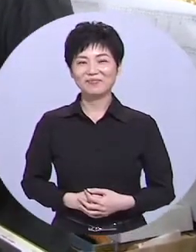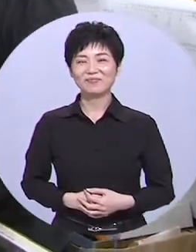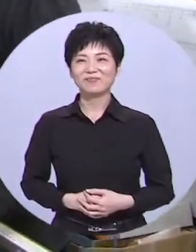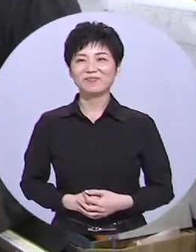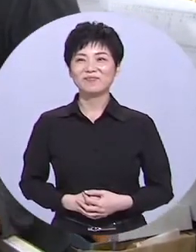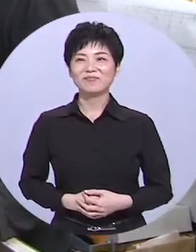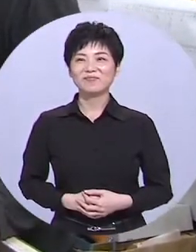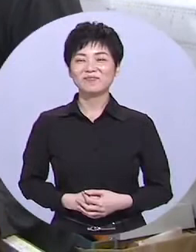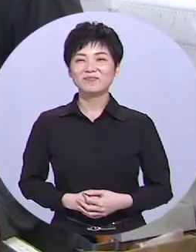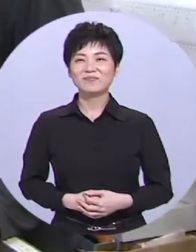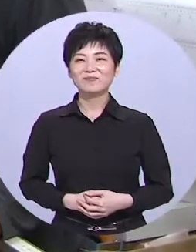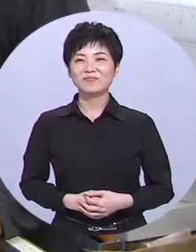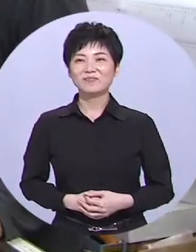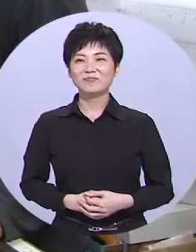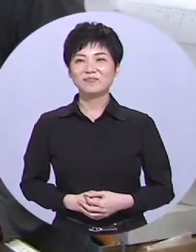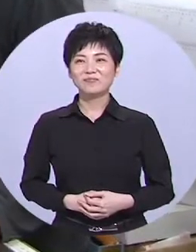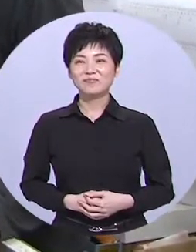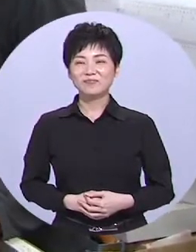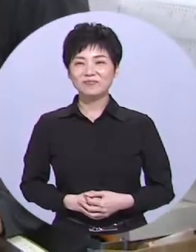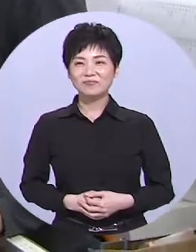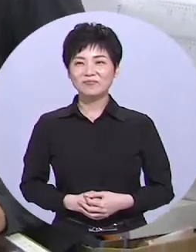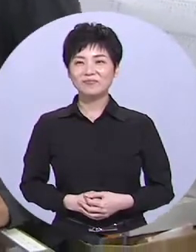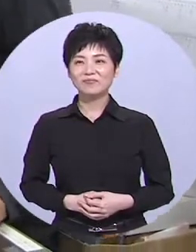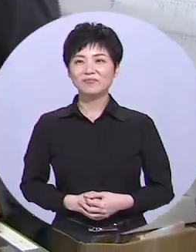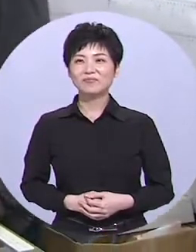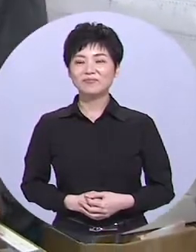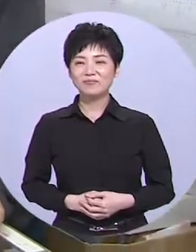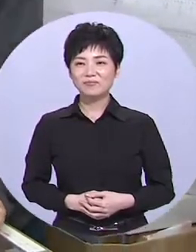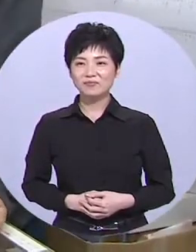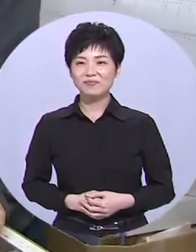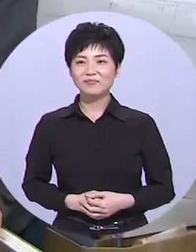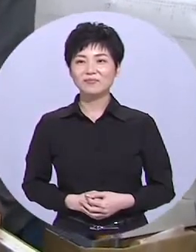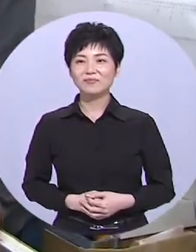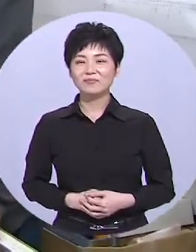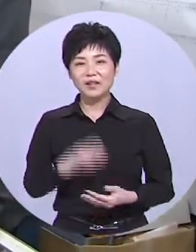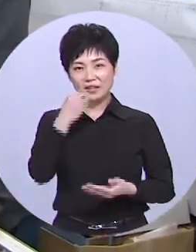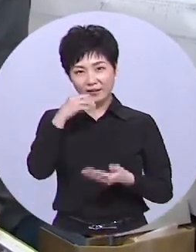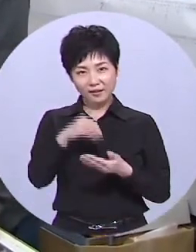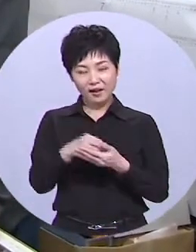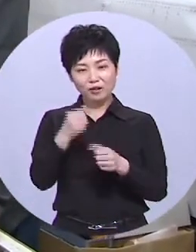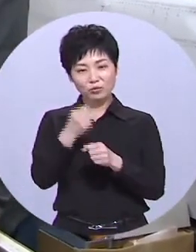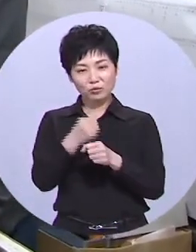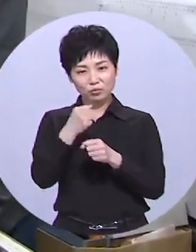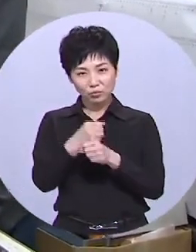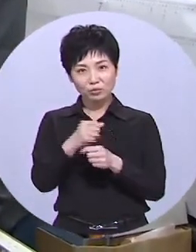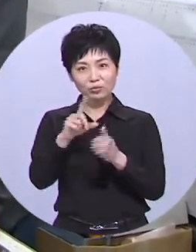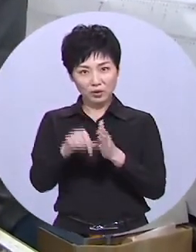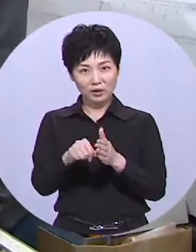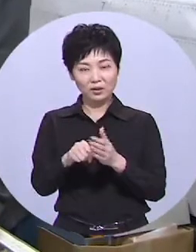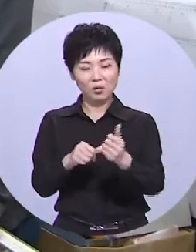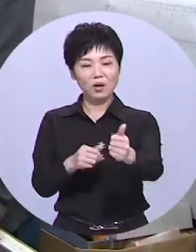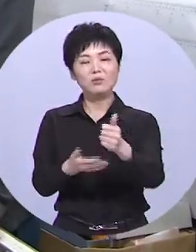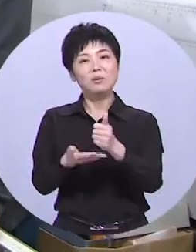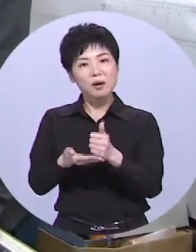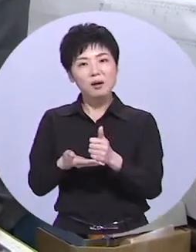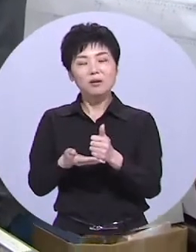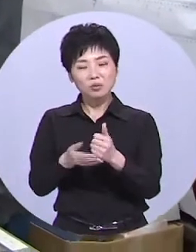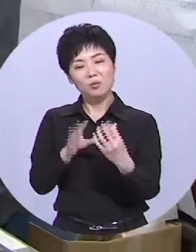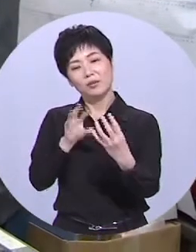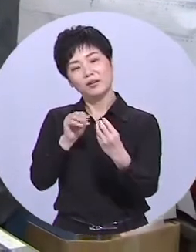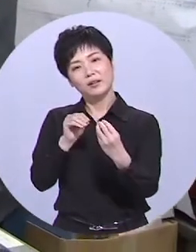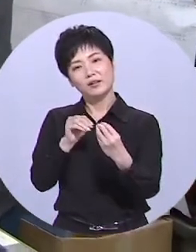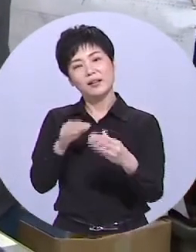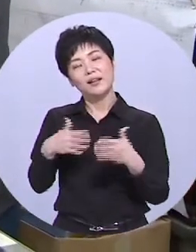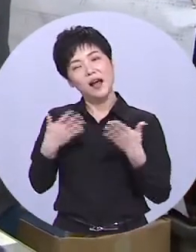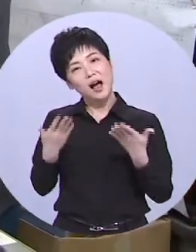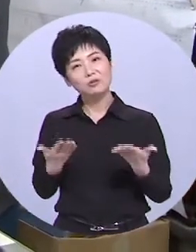だったんですか。 そうなんです。二見さんはですね、印鑑を作りに来る人と話をしながらリラックスしてもらい、